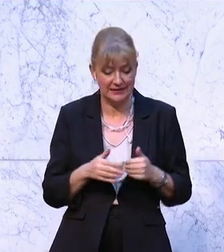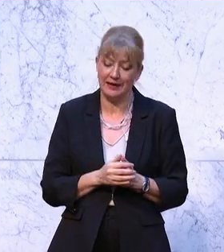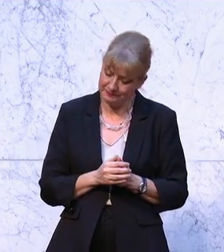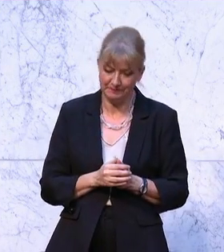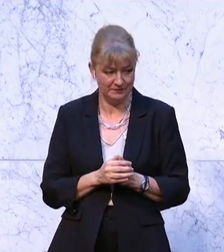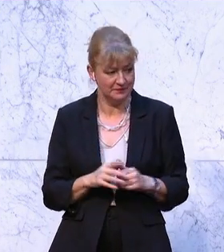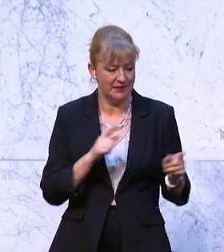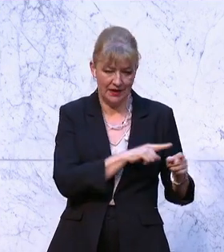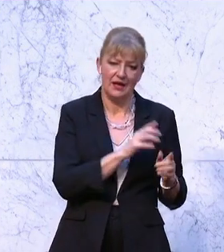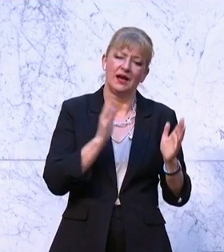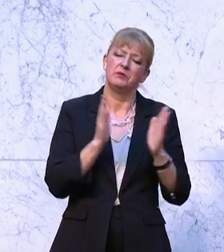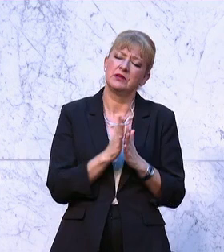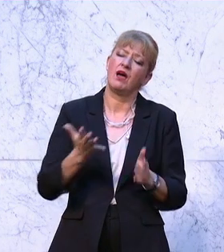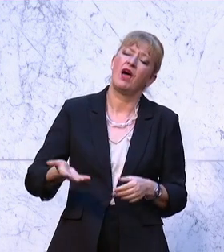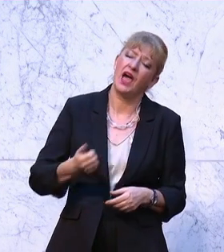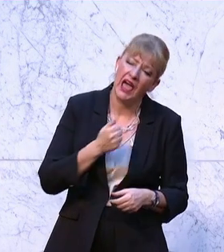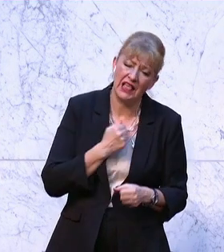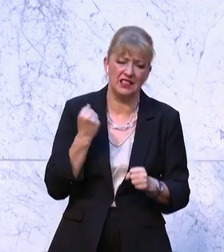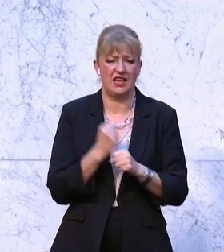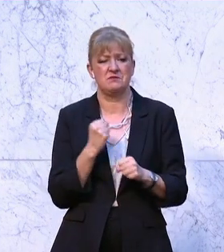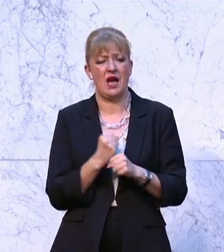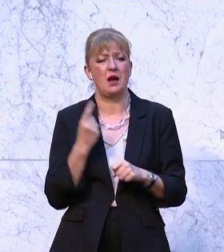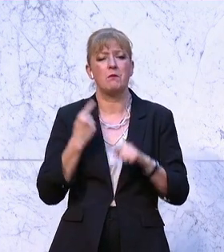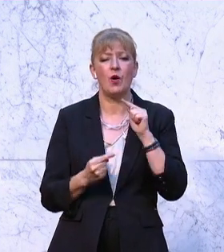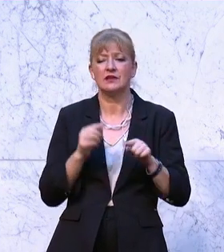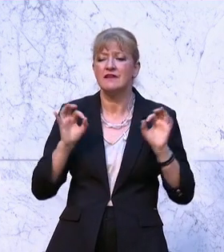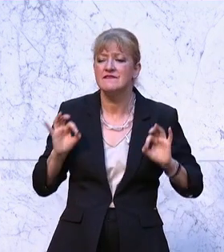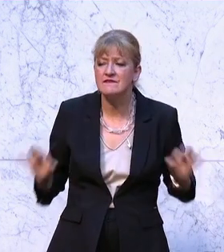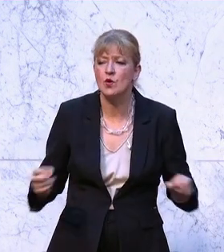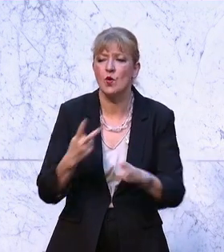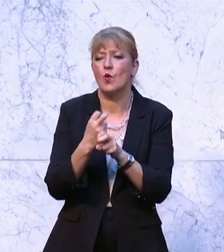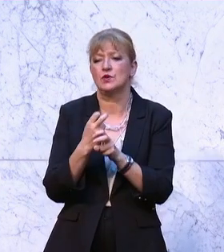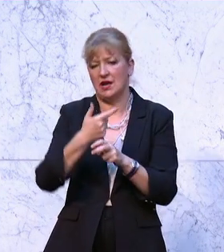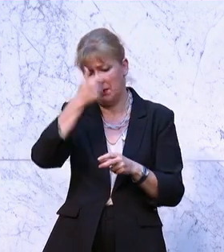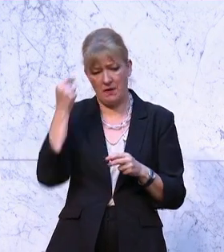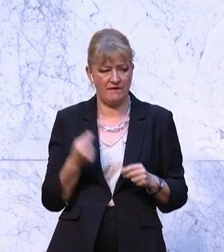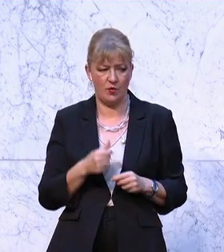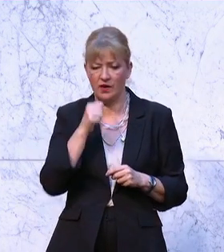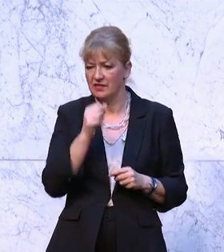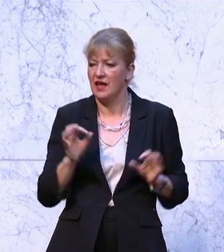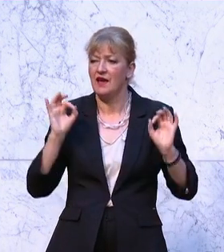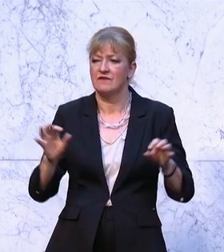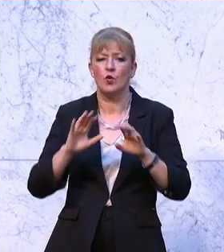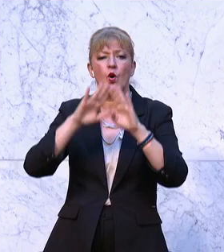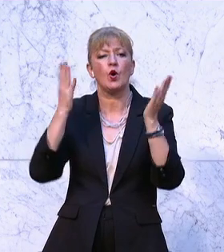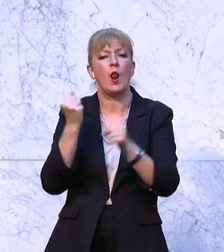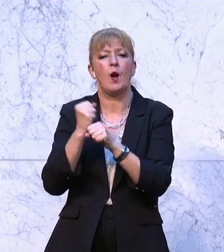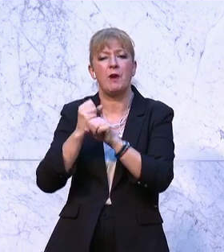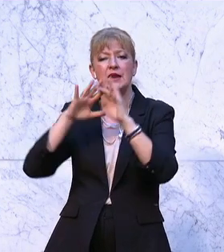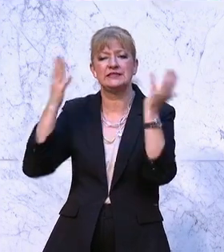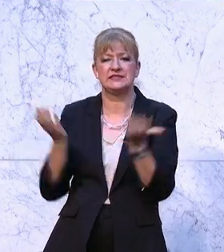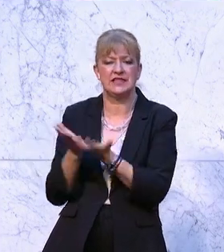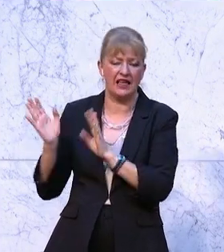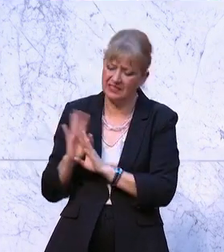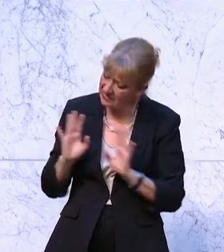Herr Minister, machen Sie doch endlich einmal die Politik für die österreichische Bevölkerung, nicht für die Globalisten. Tun Sie nicht